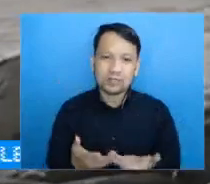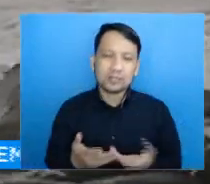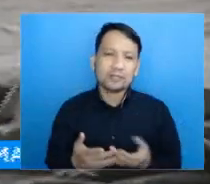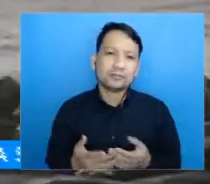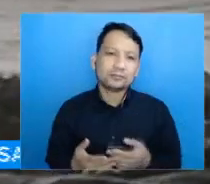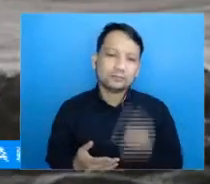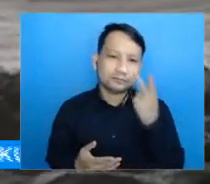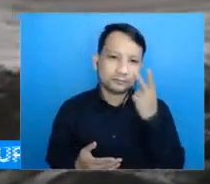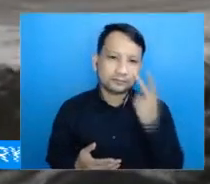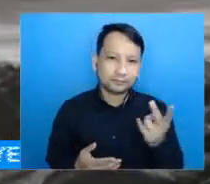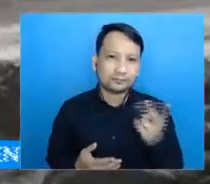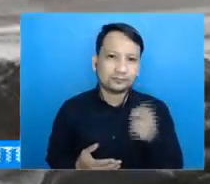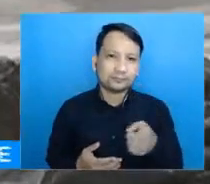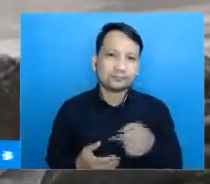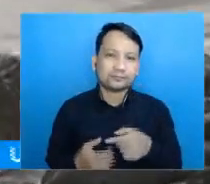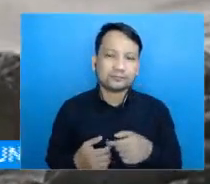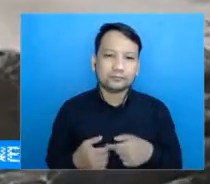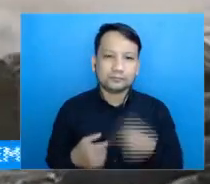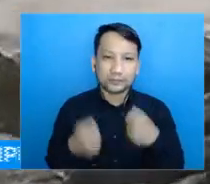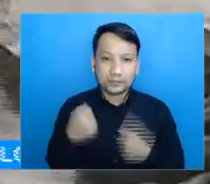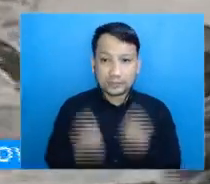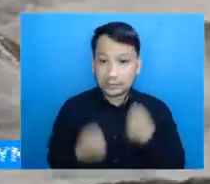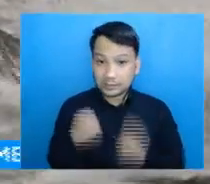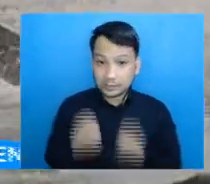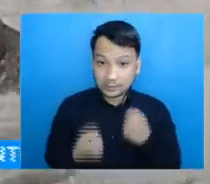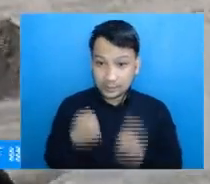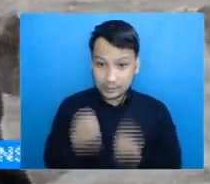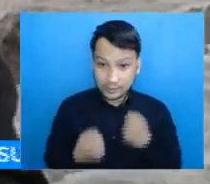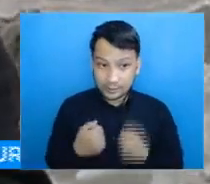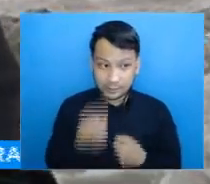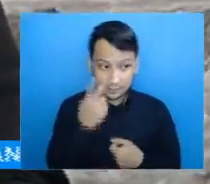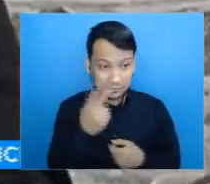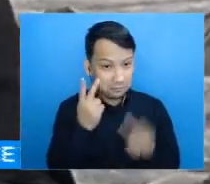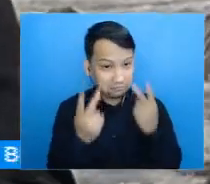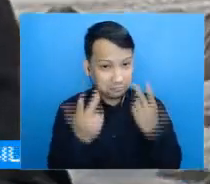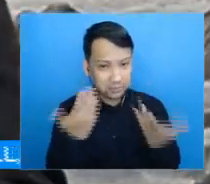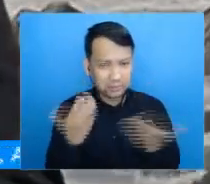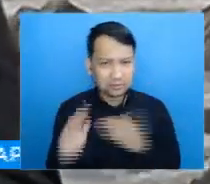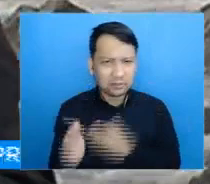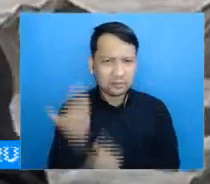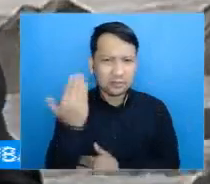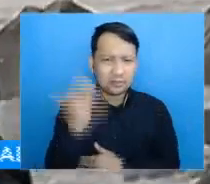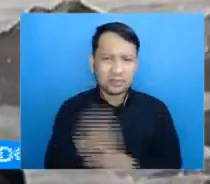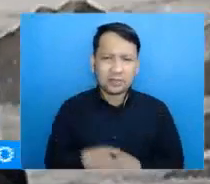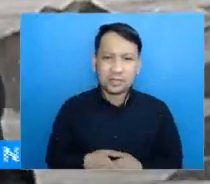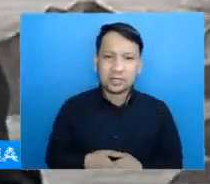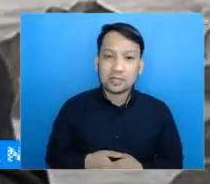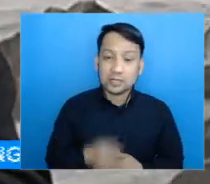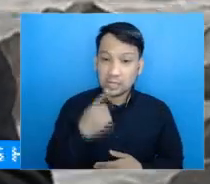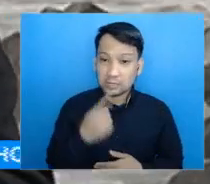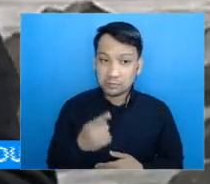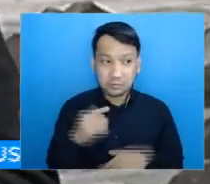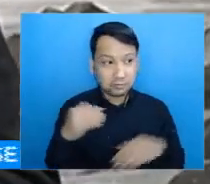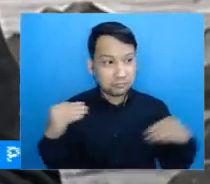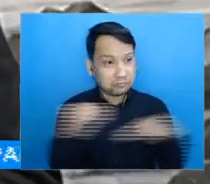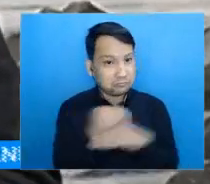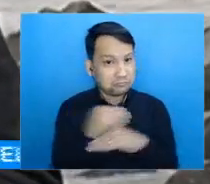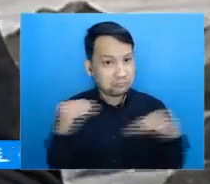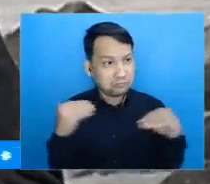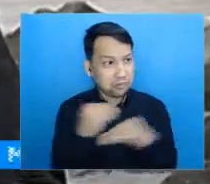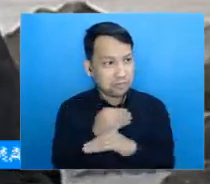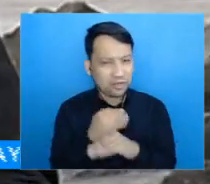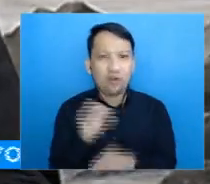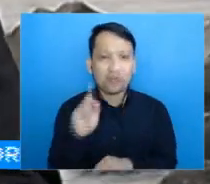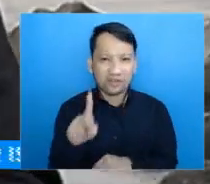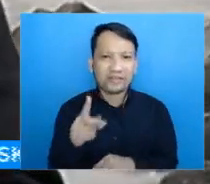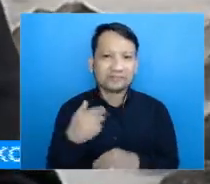at nagja-jogging dito sa lugar ngayong umaga. At sa lagay naman ng trapiko dito, no, maluwag ang mga kalsada